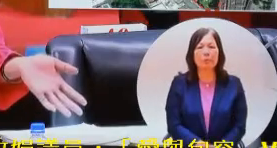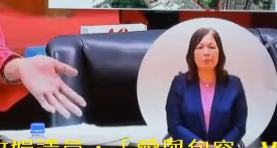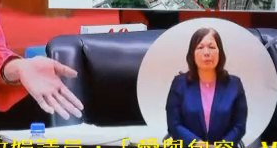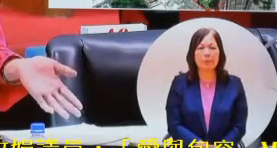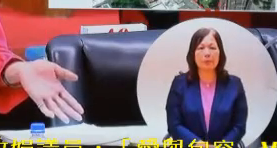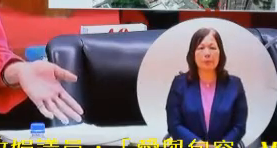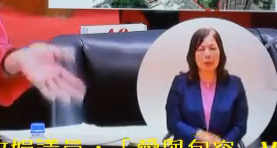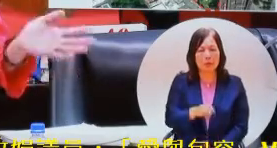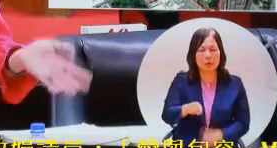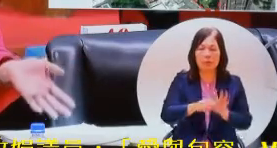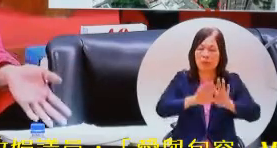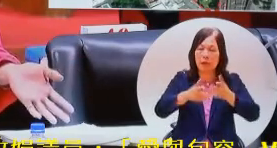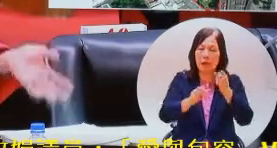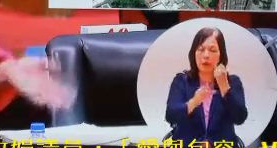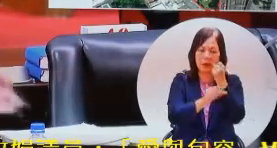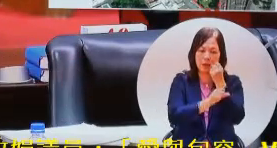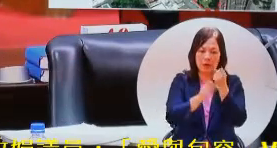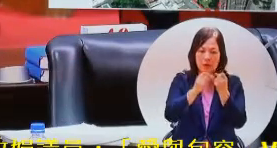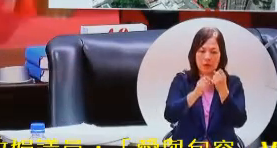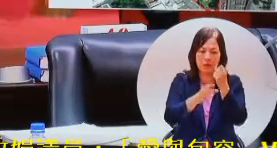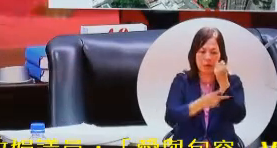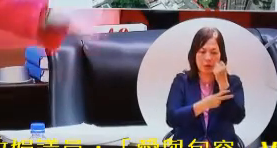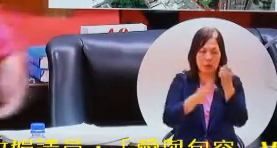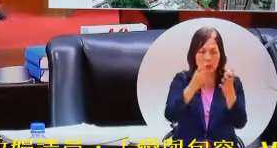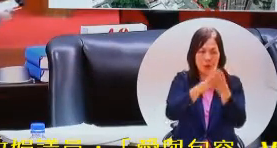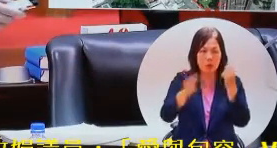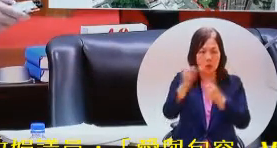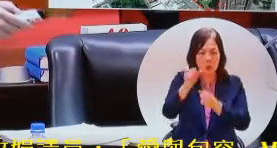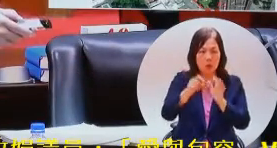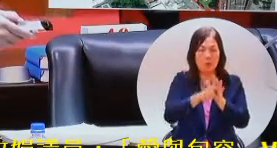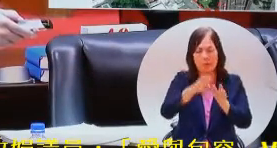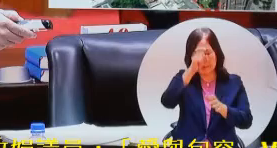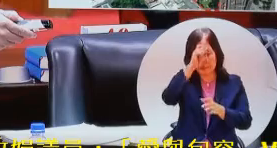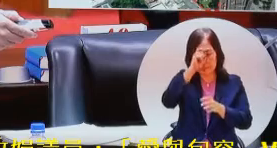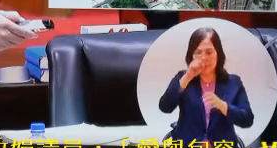边有五个里的里长一直在澄清，希望。